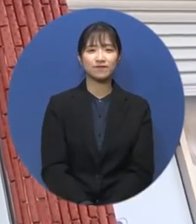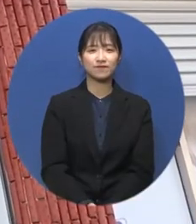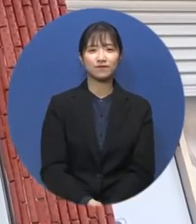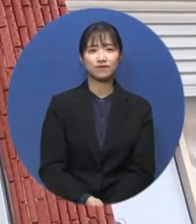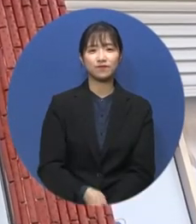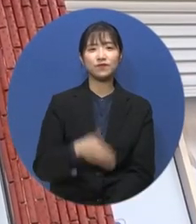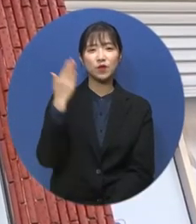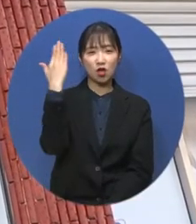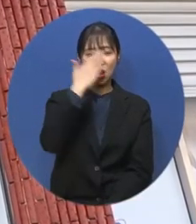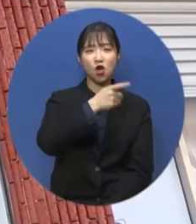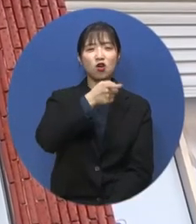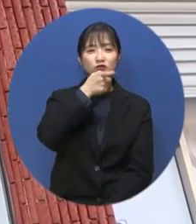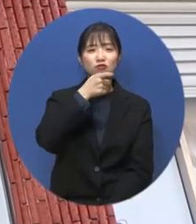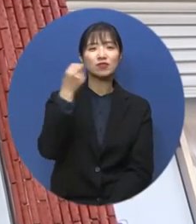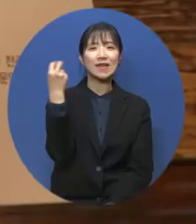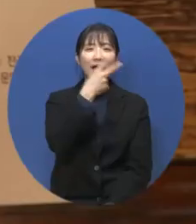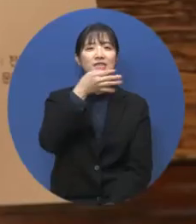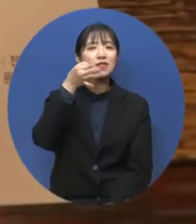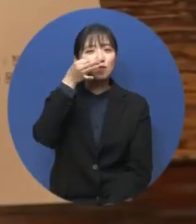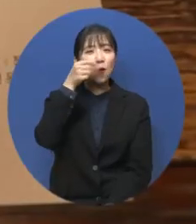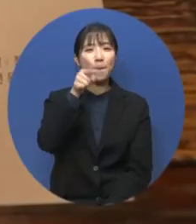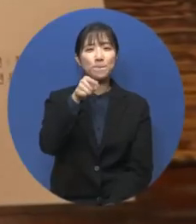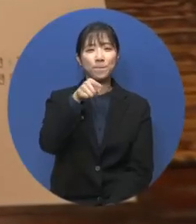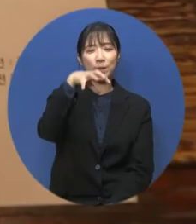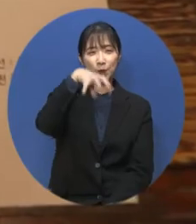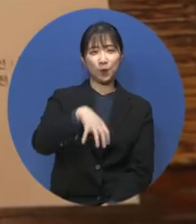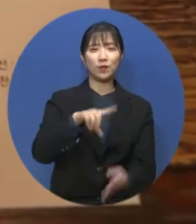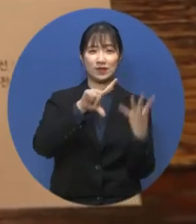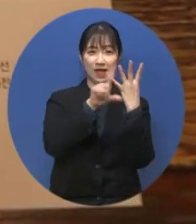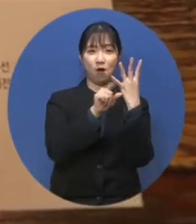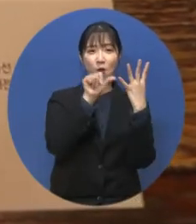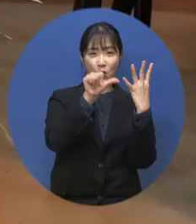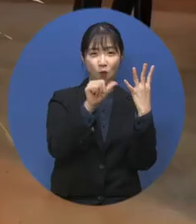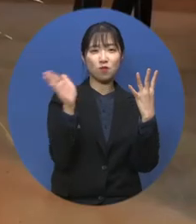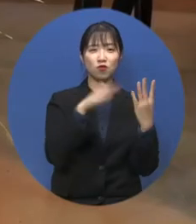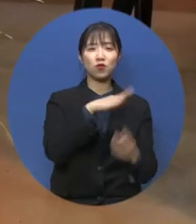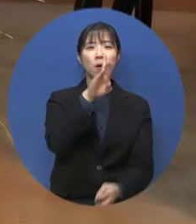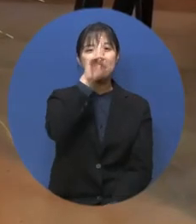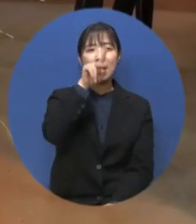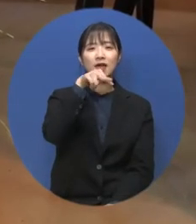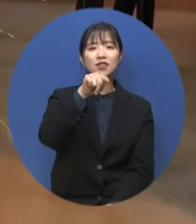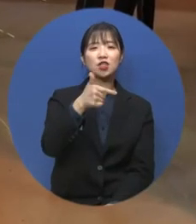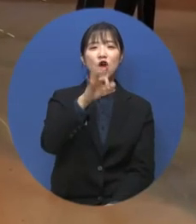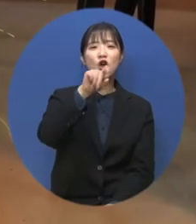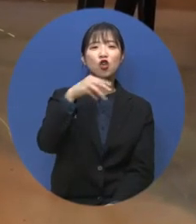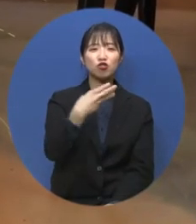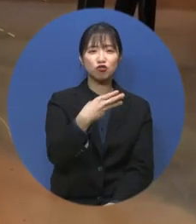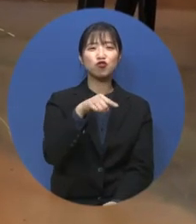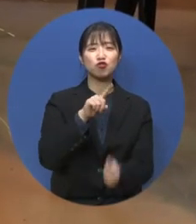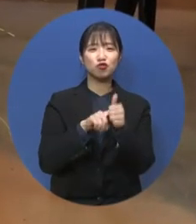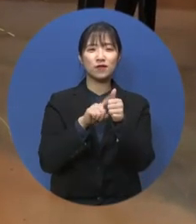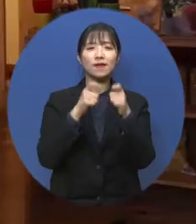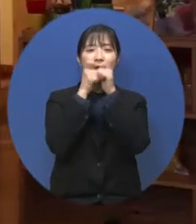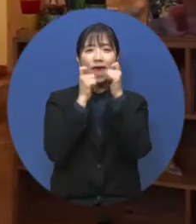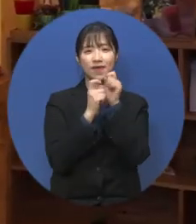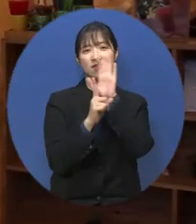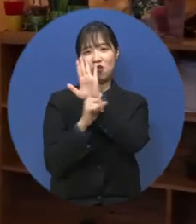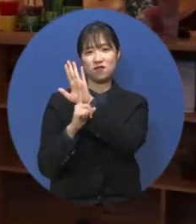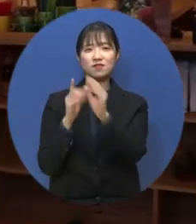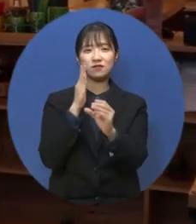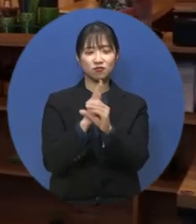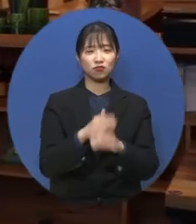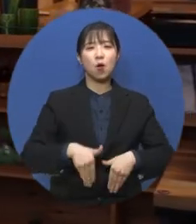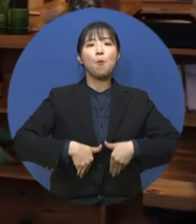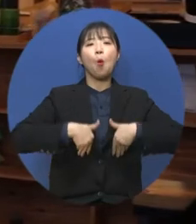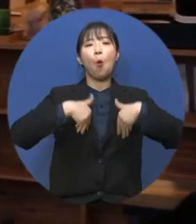여수 다시봄 갤러리에서는 지난달 4월 5일부터 박선율 작가의 개인전이 열리고 있습니다.